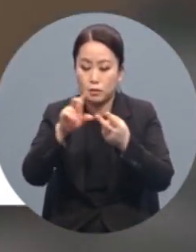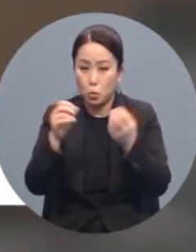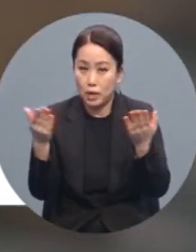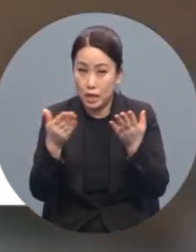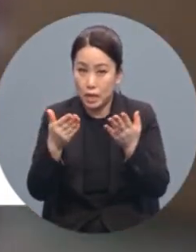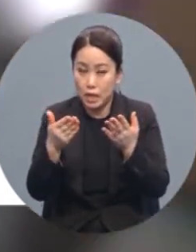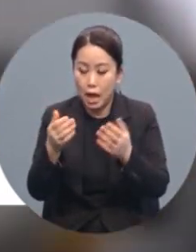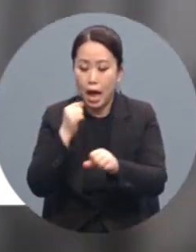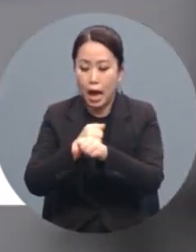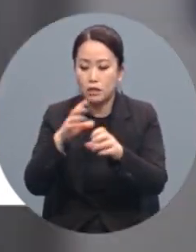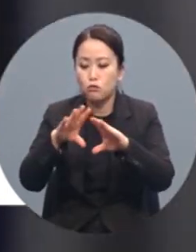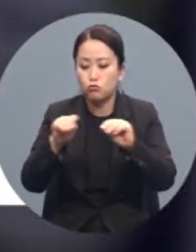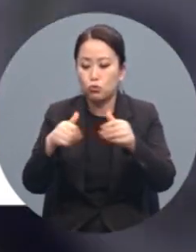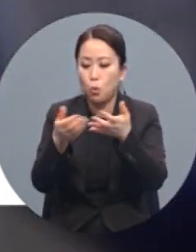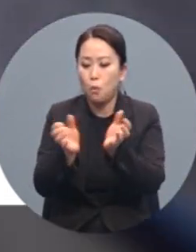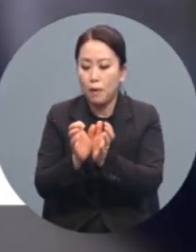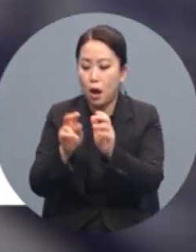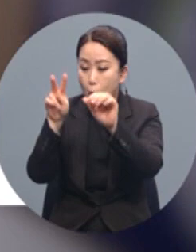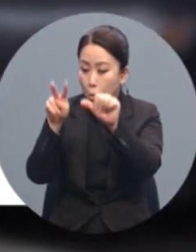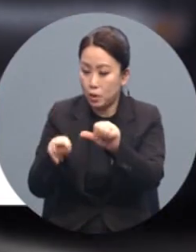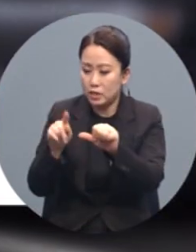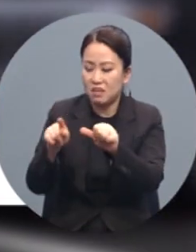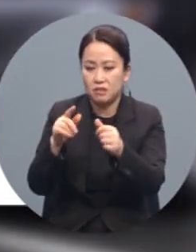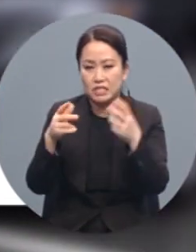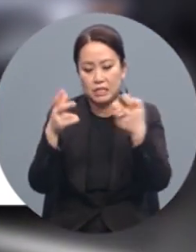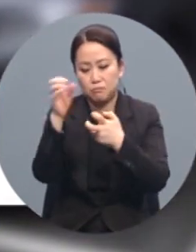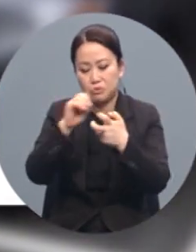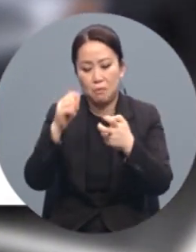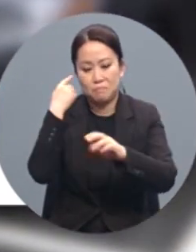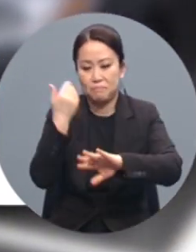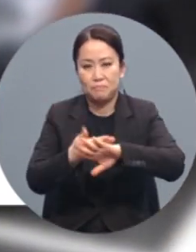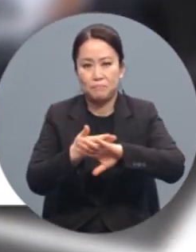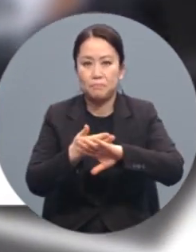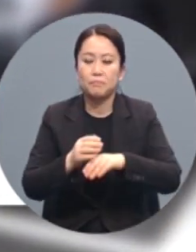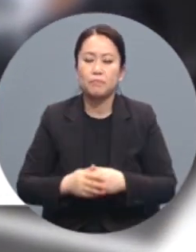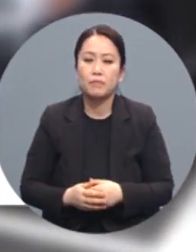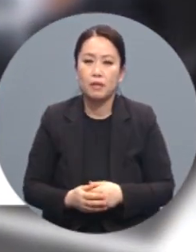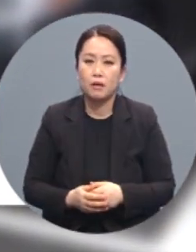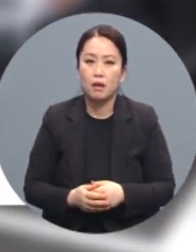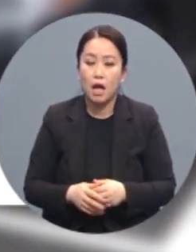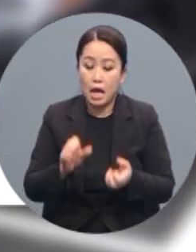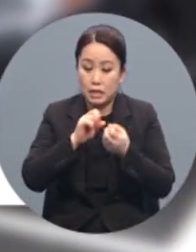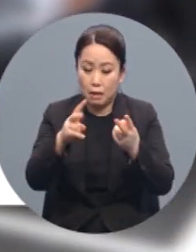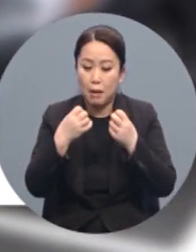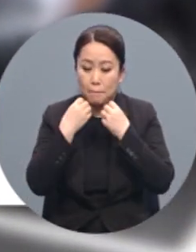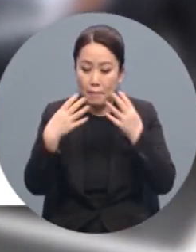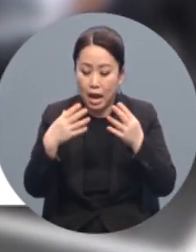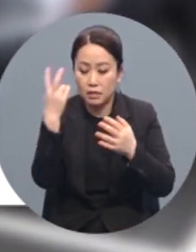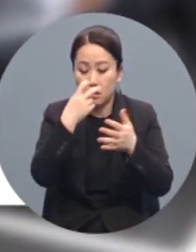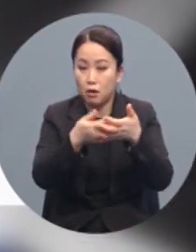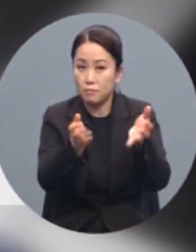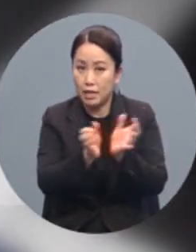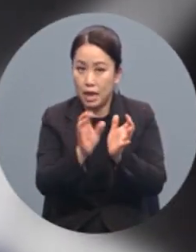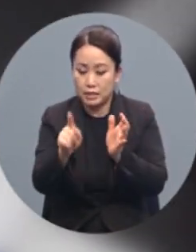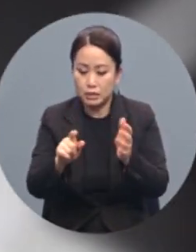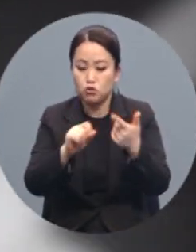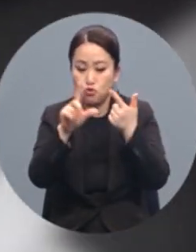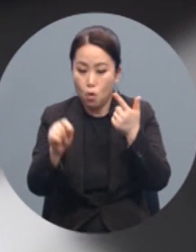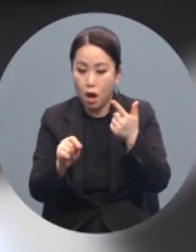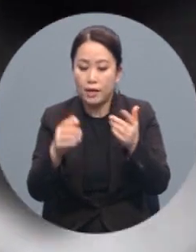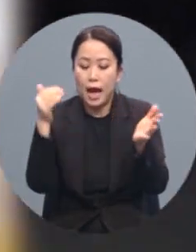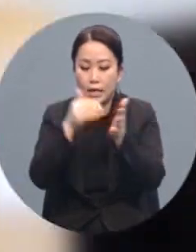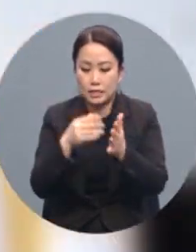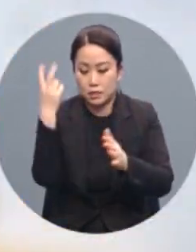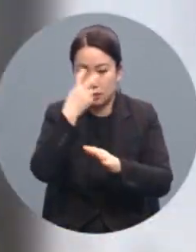국토부의 우주 5일째 대한 에는 70% 가 반대했습니다 택배 과로사 점검 다는 다음달까지 추가